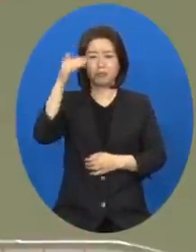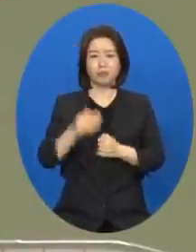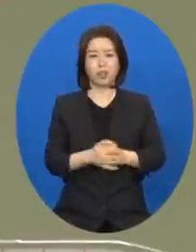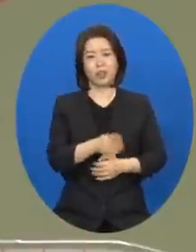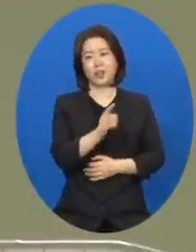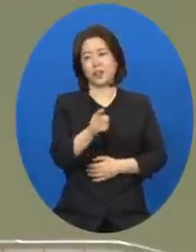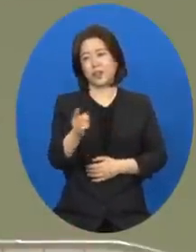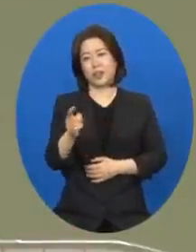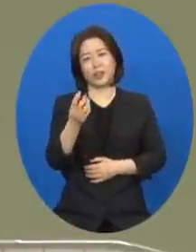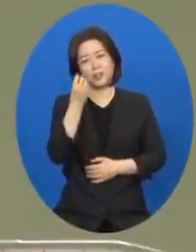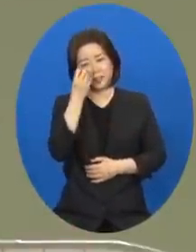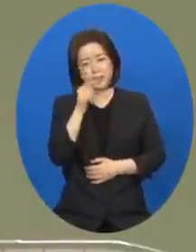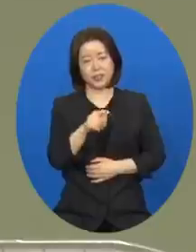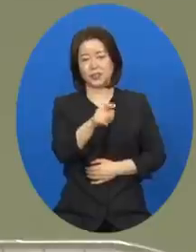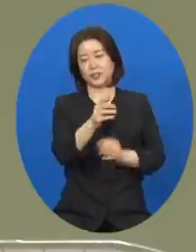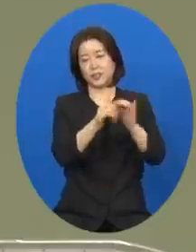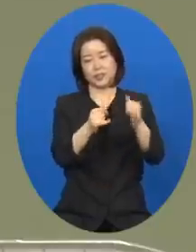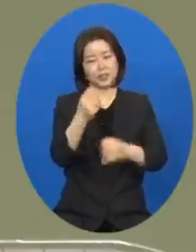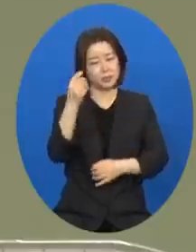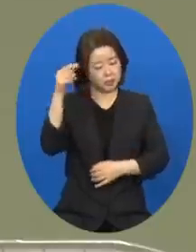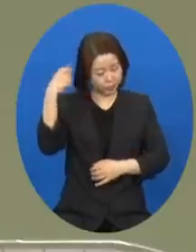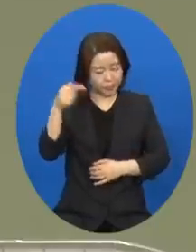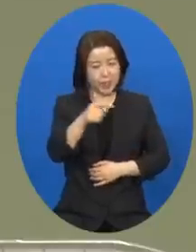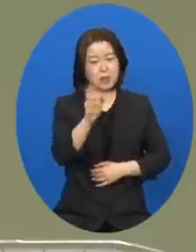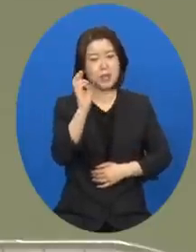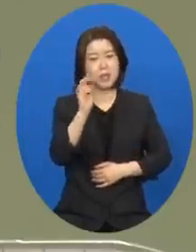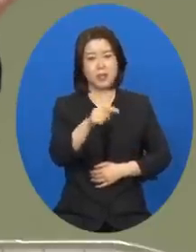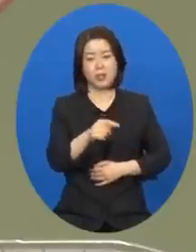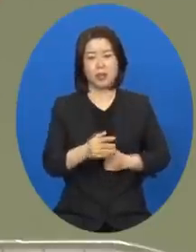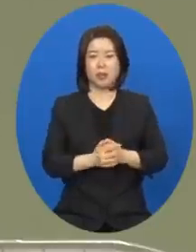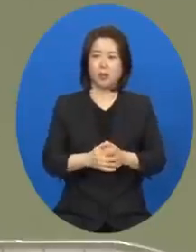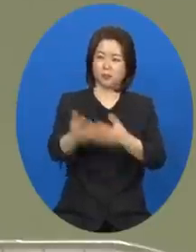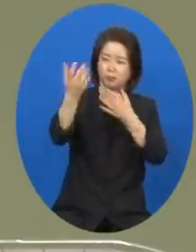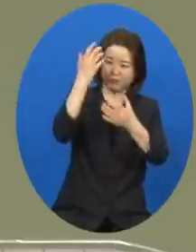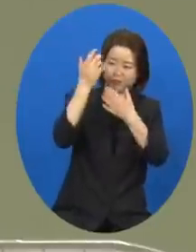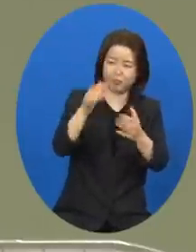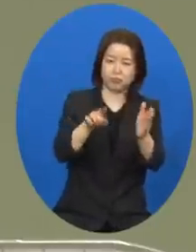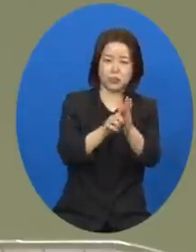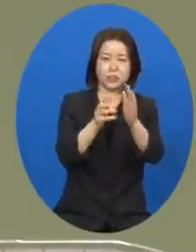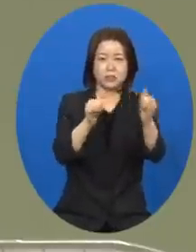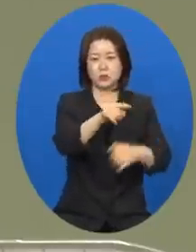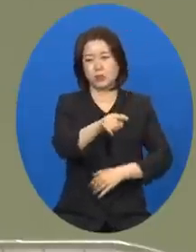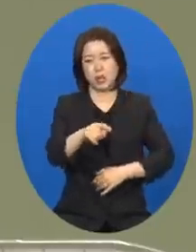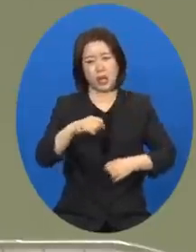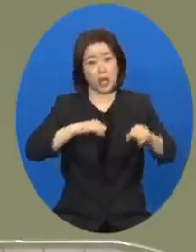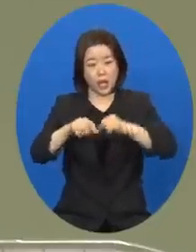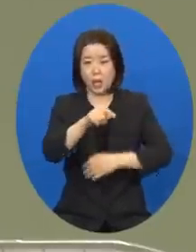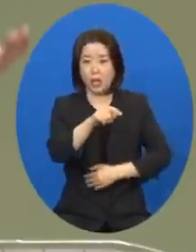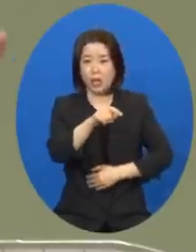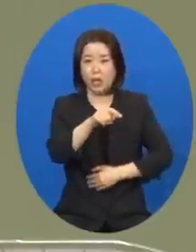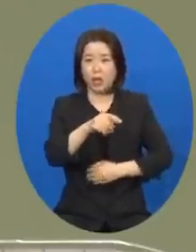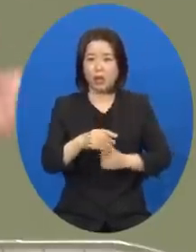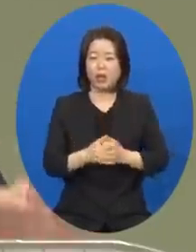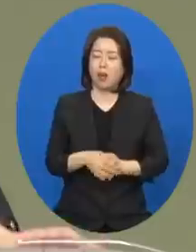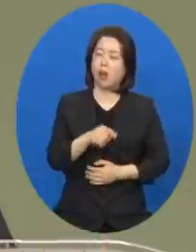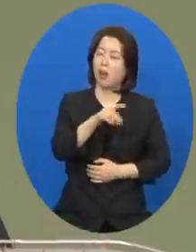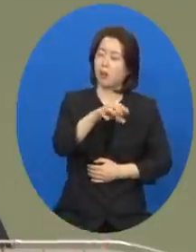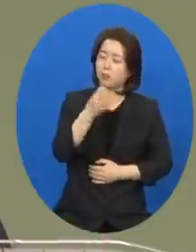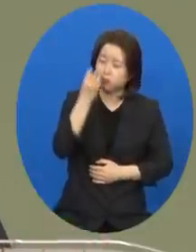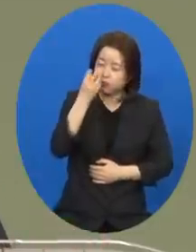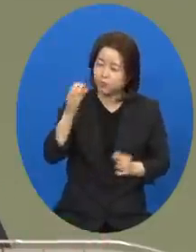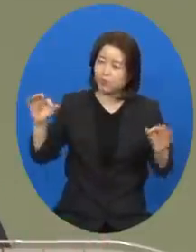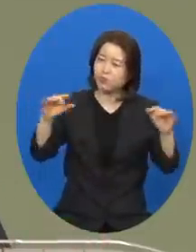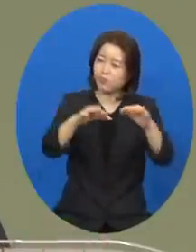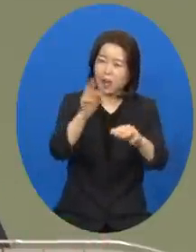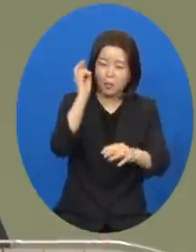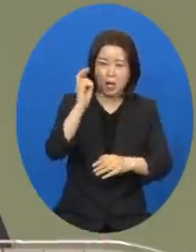일이다. 저 사람들 미쳤나 봐. 야, 저 어떻게 저렇게 광신도처럼 저러나. 여기는 진짜 이상한 사람들만 모였나